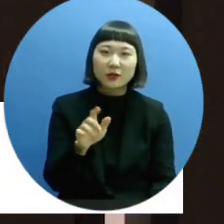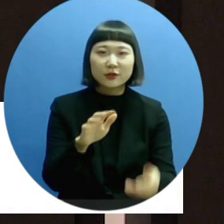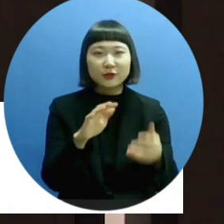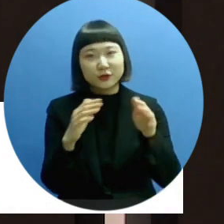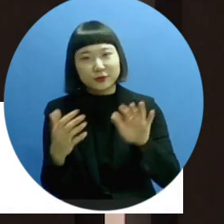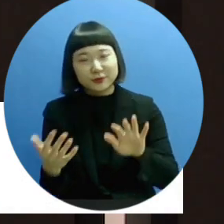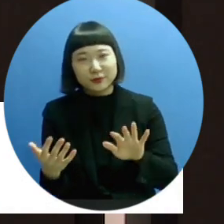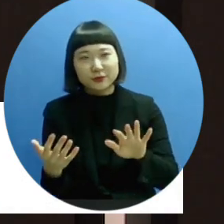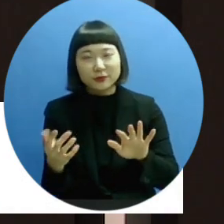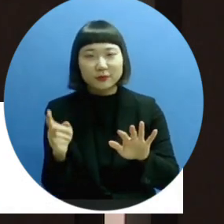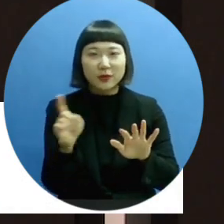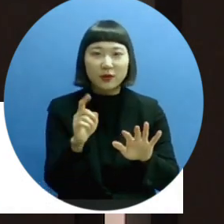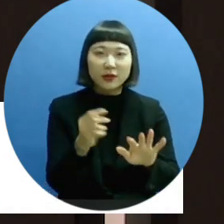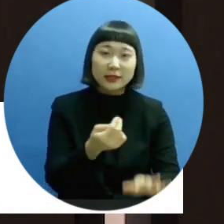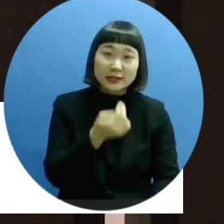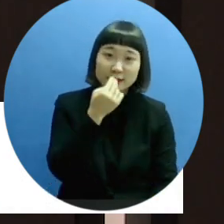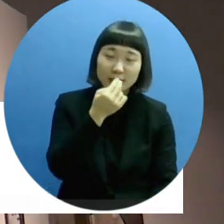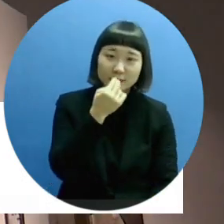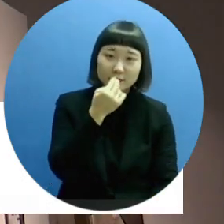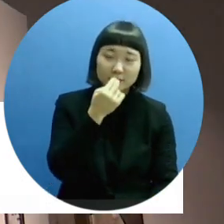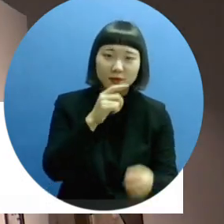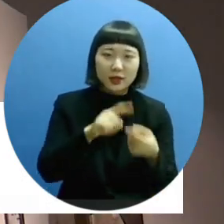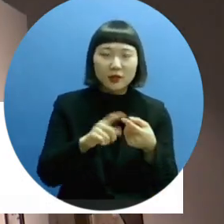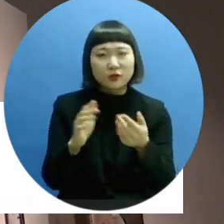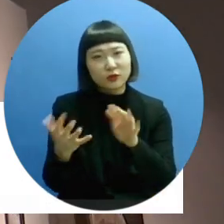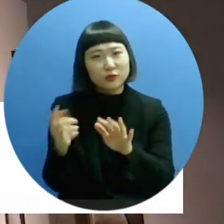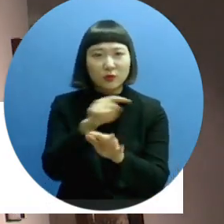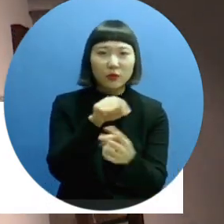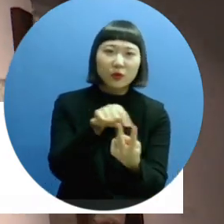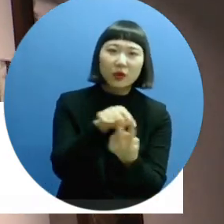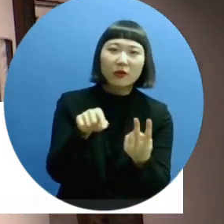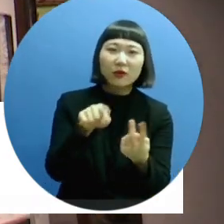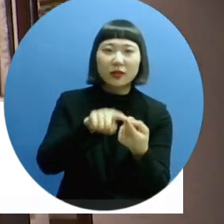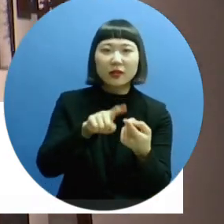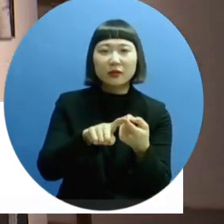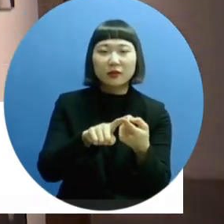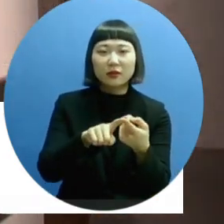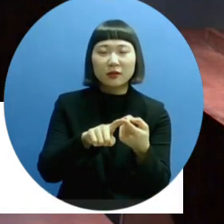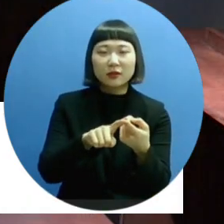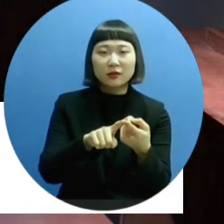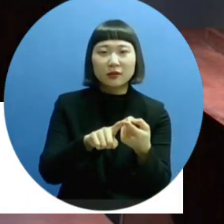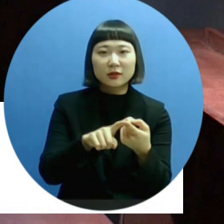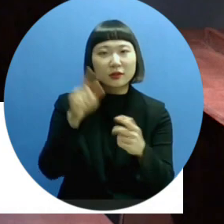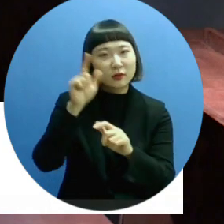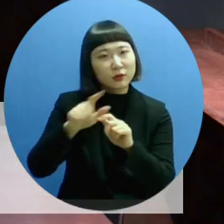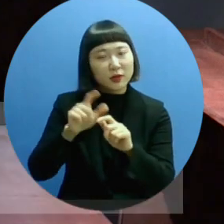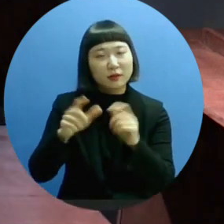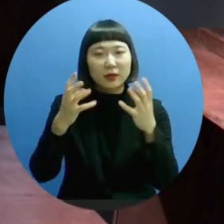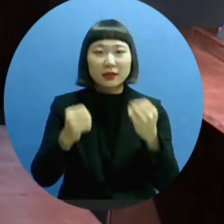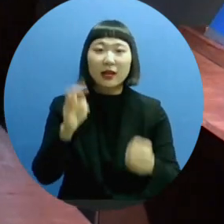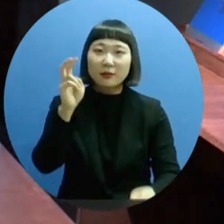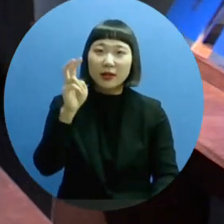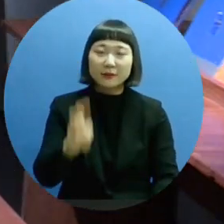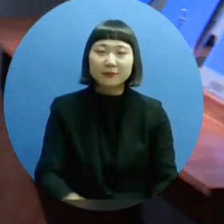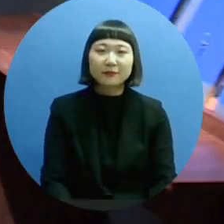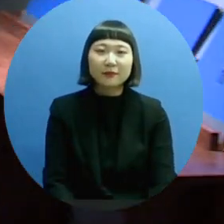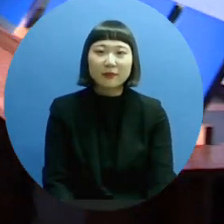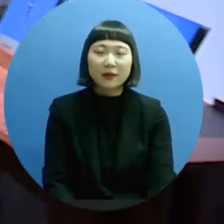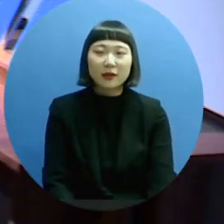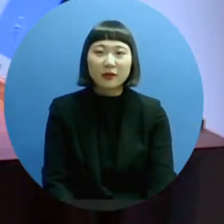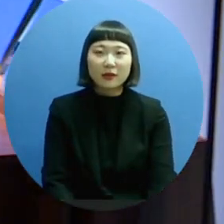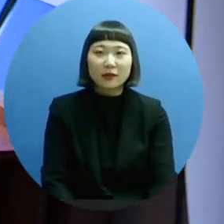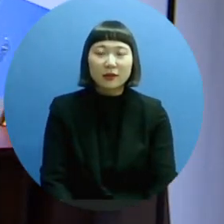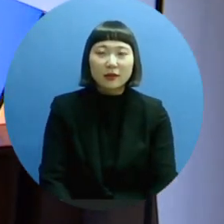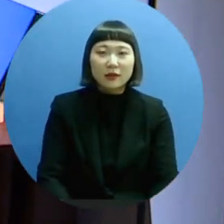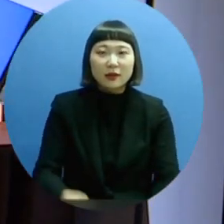Or, you know, the relationship between the living and dead. That's how I understood. 전시관 한쪽에는 책을 볼